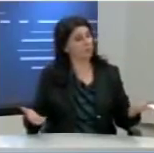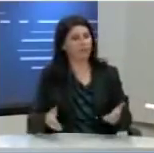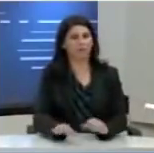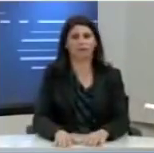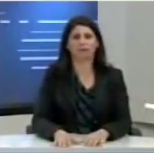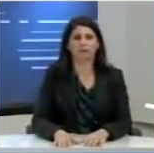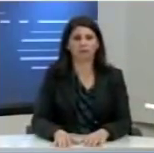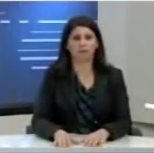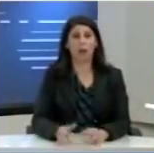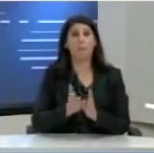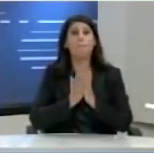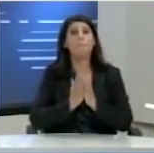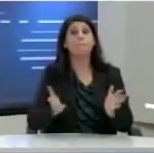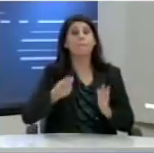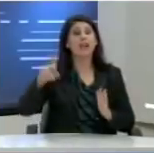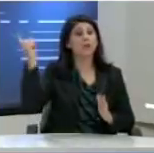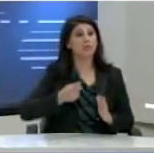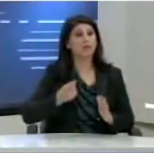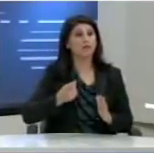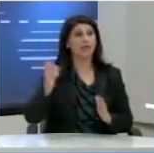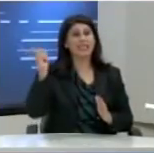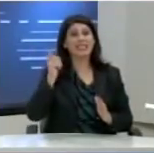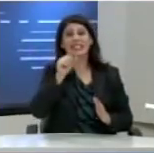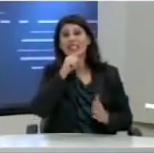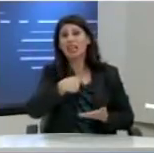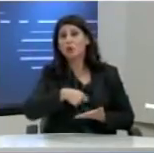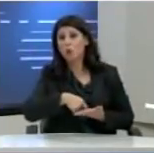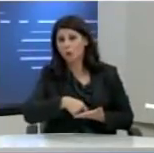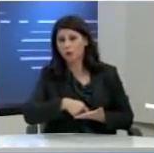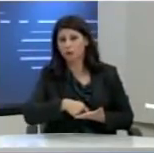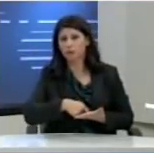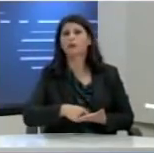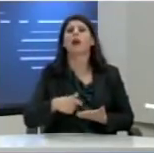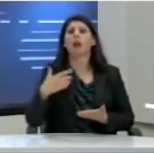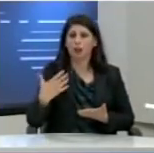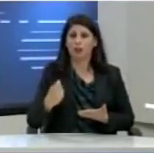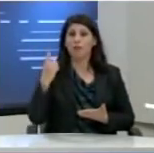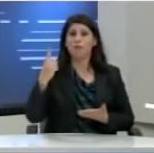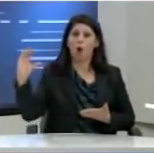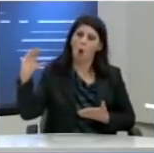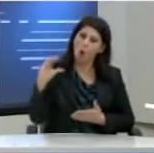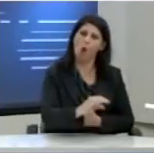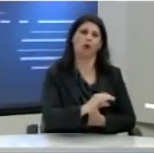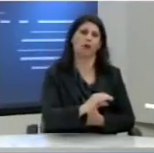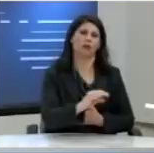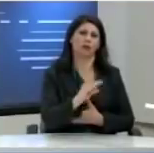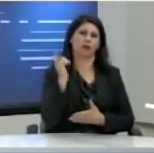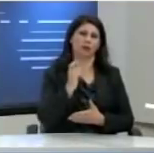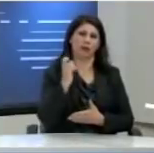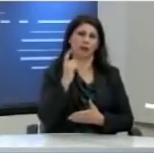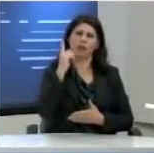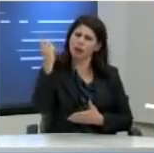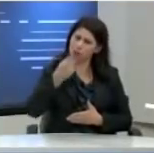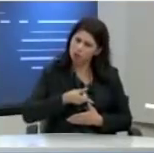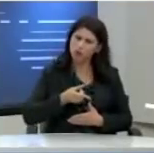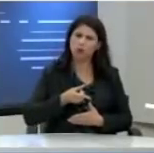Κοιτάξτε, για τη μεγάλη πλειοψηφία του ελληνικού των συνταξιούχων θα είναι μια ολόκληρη σύνταξη. Για ένα